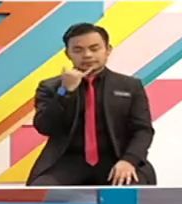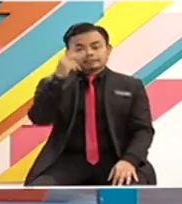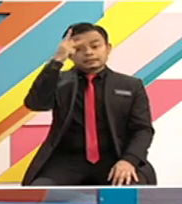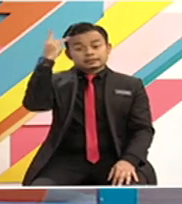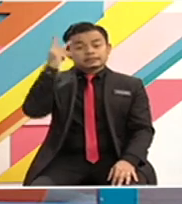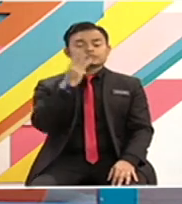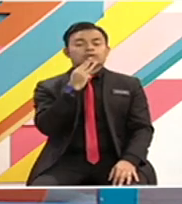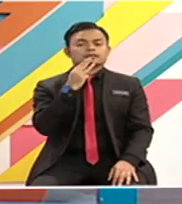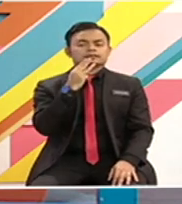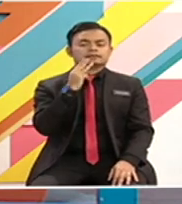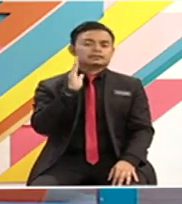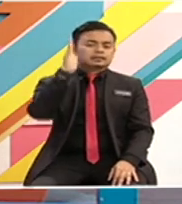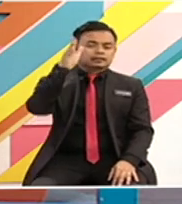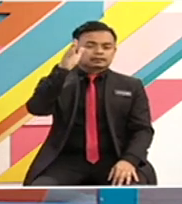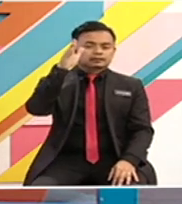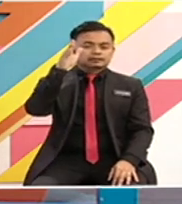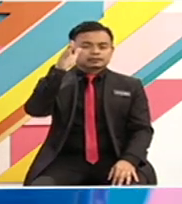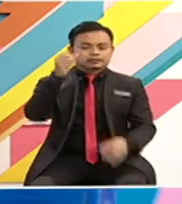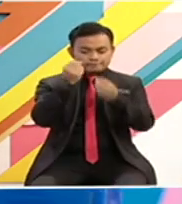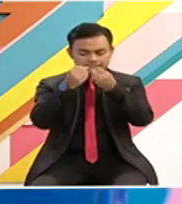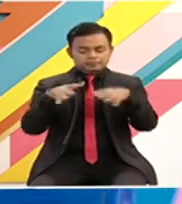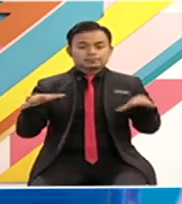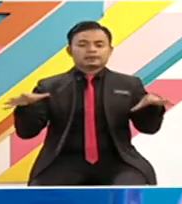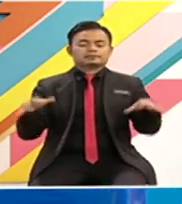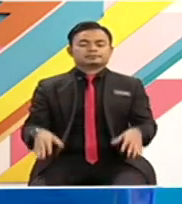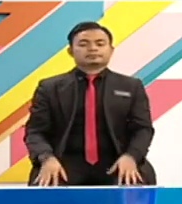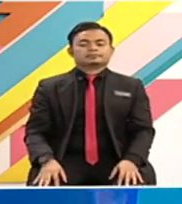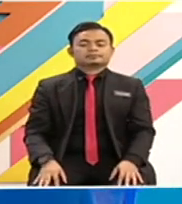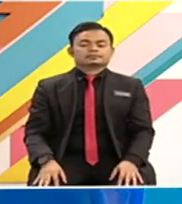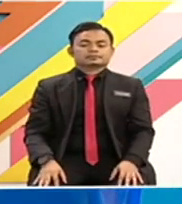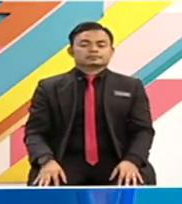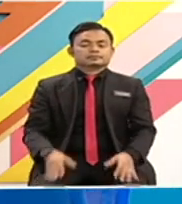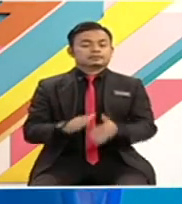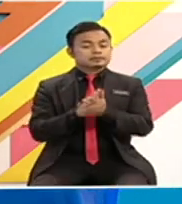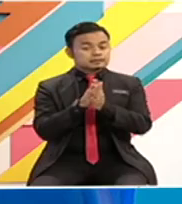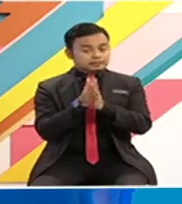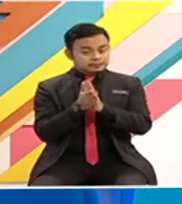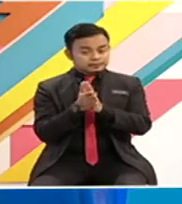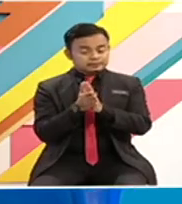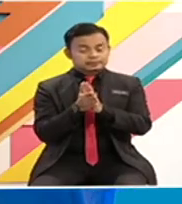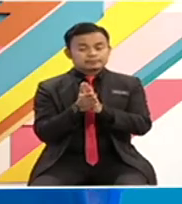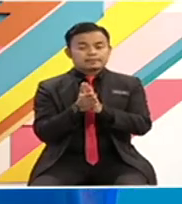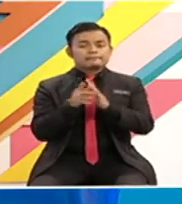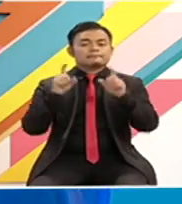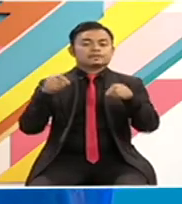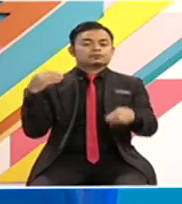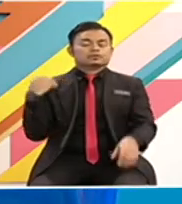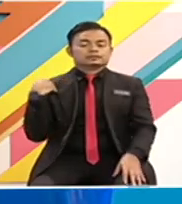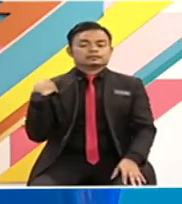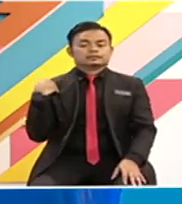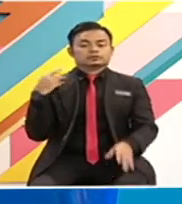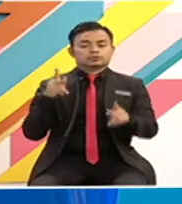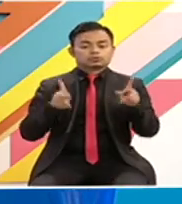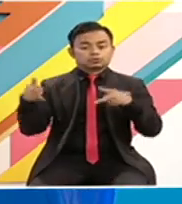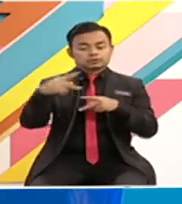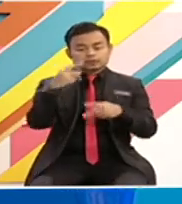menimpa nah semakin enak curahkan teknik kita teknik curahan pada hari ini terjadi kita kena ada kota ini sebagai tadahan untuk